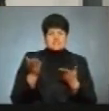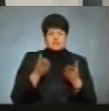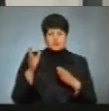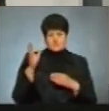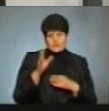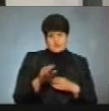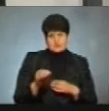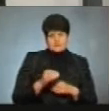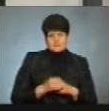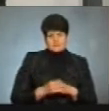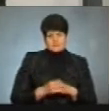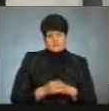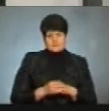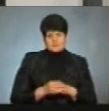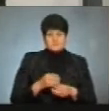запрошую всіх.